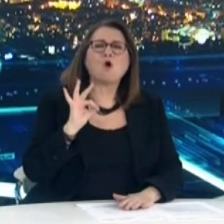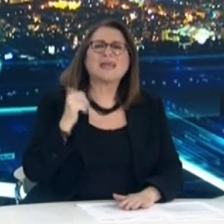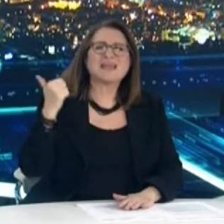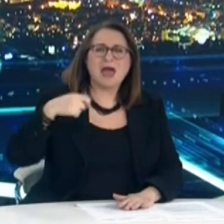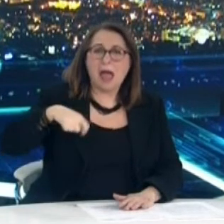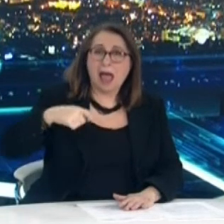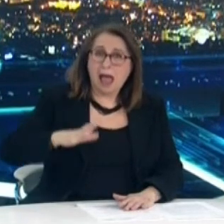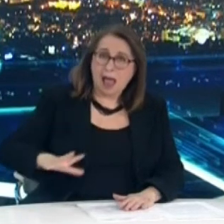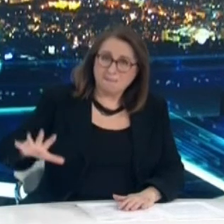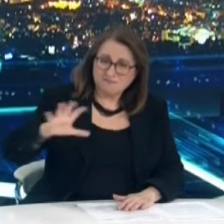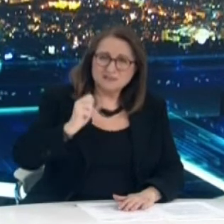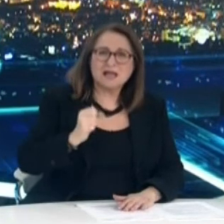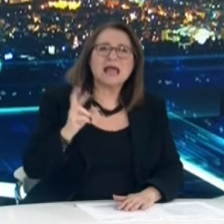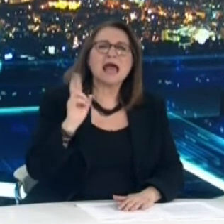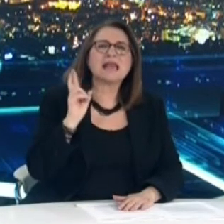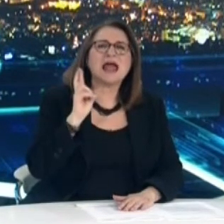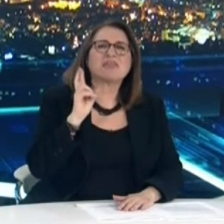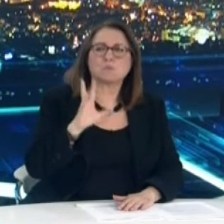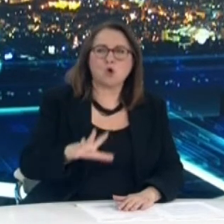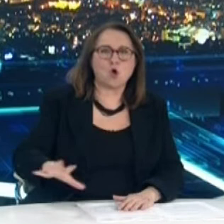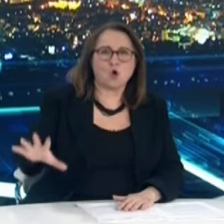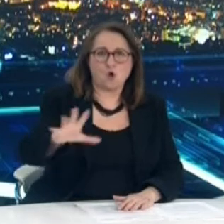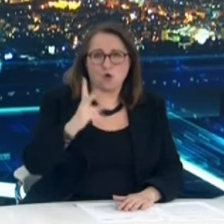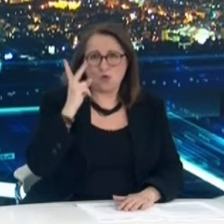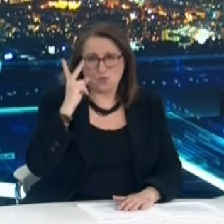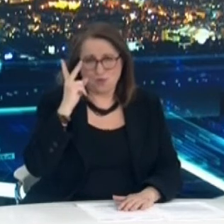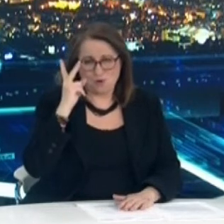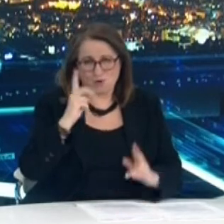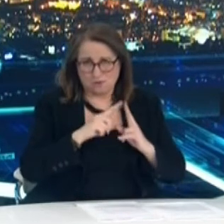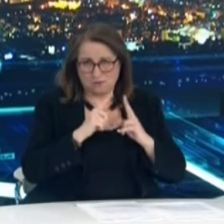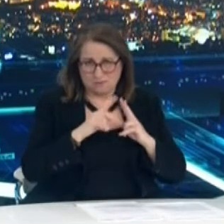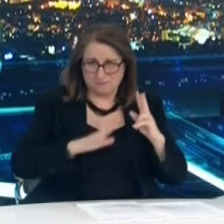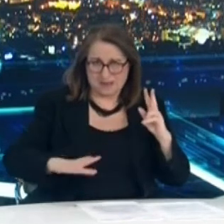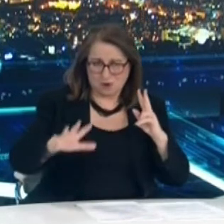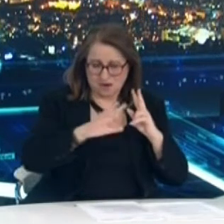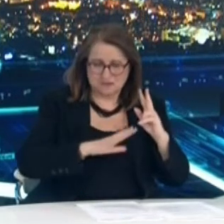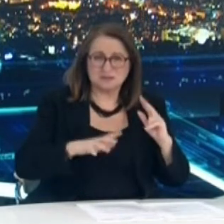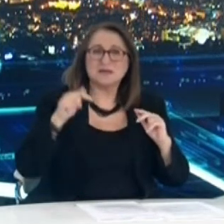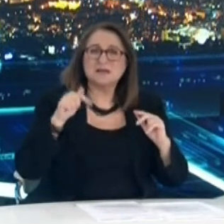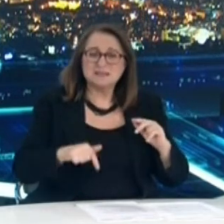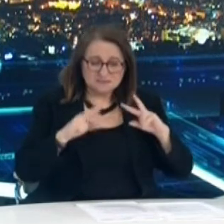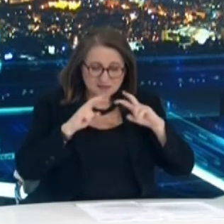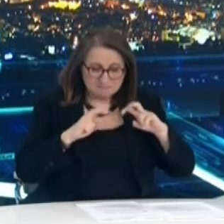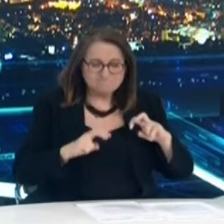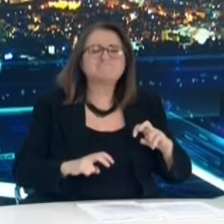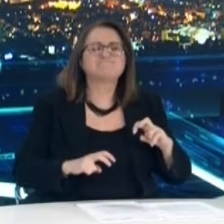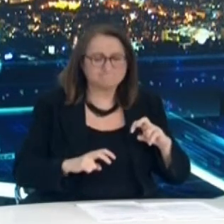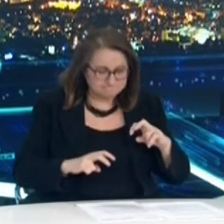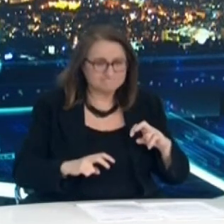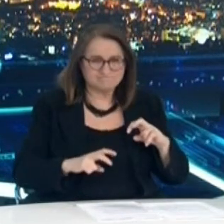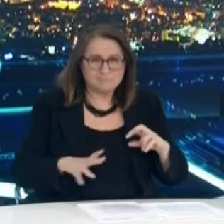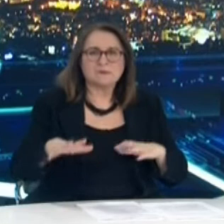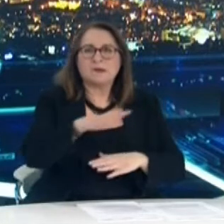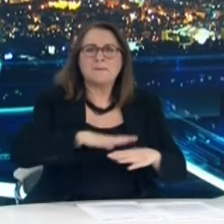Ανογείων της Περιφερειακής Ενότητας Ρεθύμνης, που σε συνέχεια της σημερινής σύσκεψης της Επιτροπής των Λοιμοξιολόγων κατατάσσονται από αύριο το πρωί στις